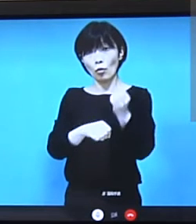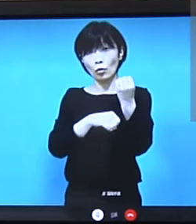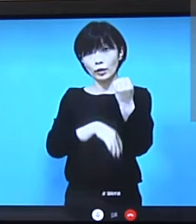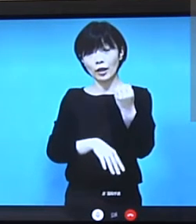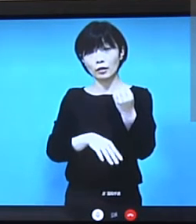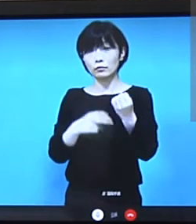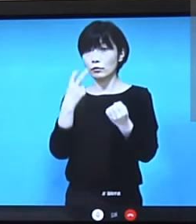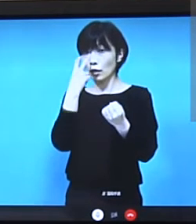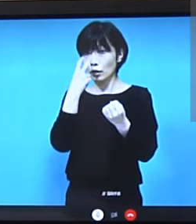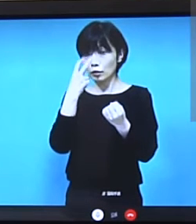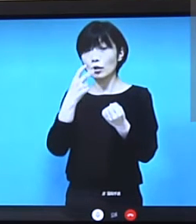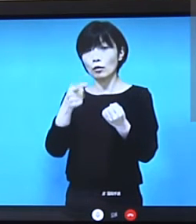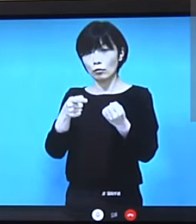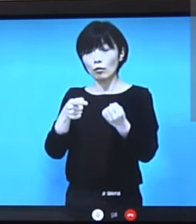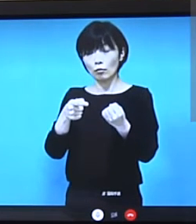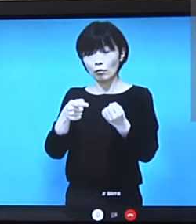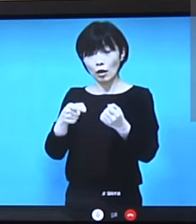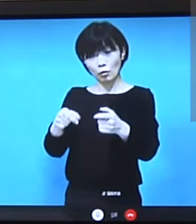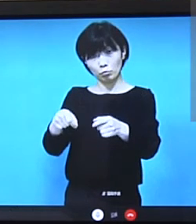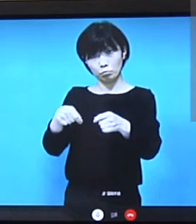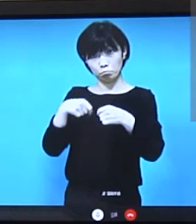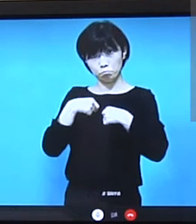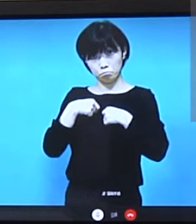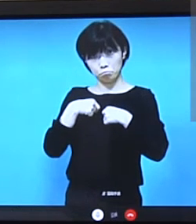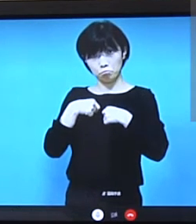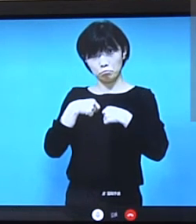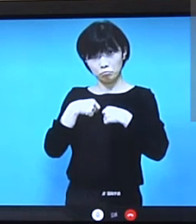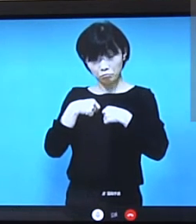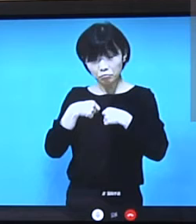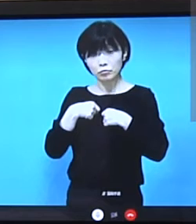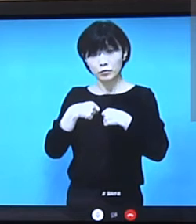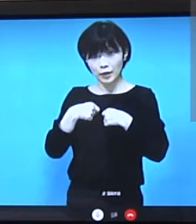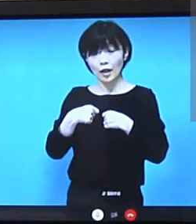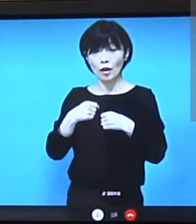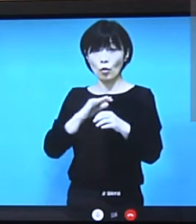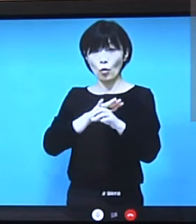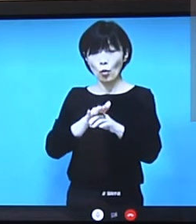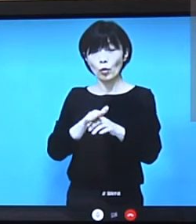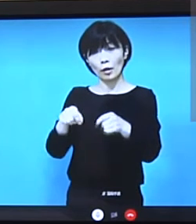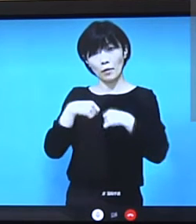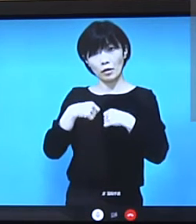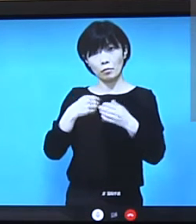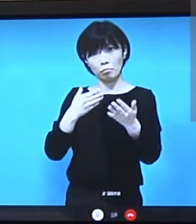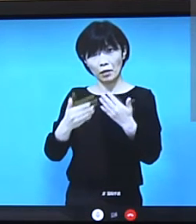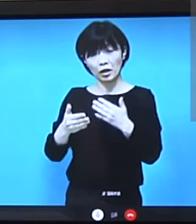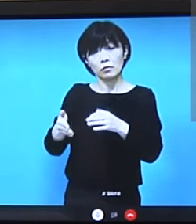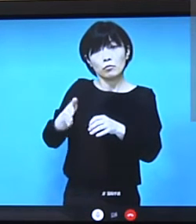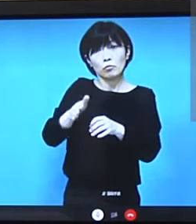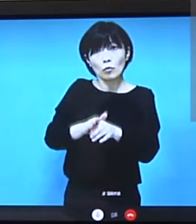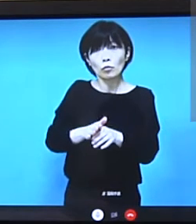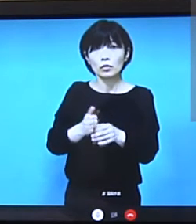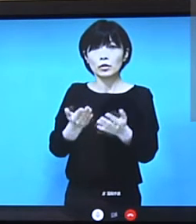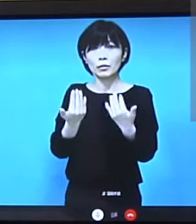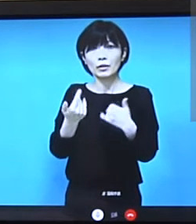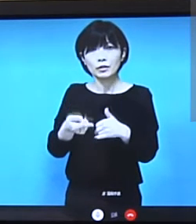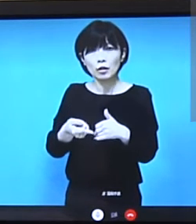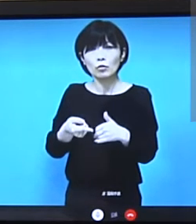ですね、感染者としてカウントされてしまった要因として考えられることはどんなことが挙げられるのか教えてください。